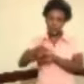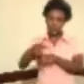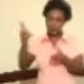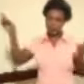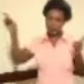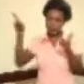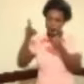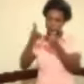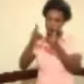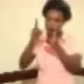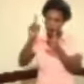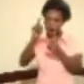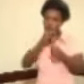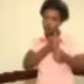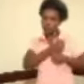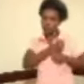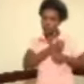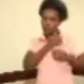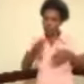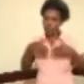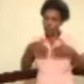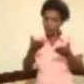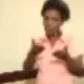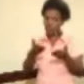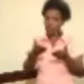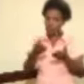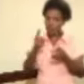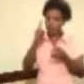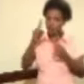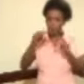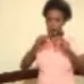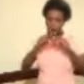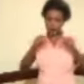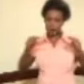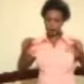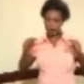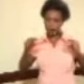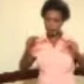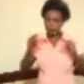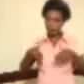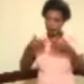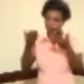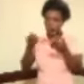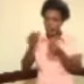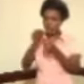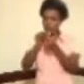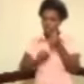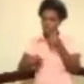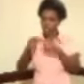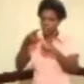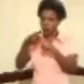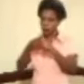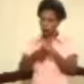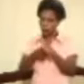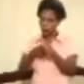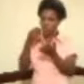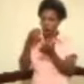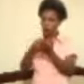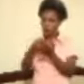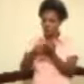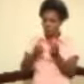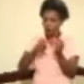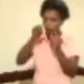débit que l'État balie pour le cas manger chaque jour. Et carte de débit ça, censé chaque mois pour mettre des fonds sous lit.